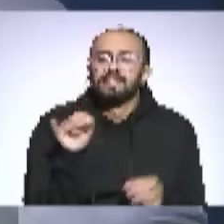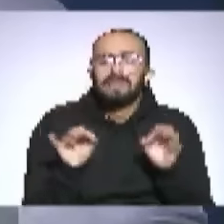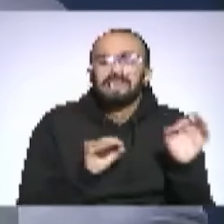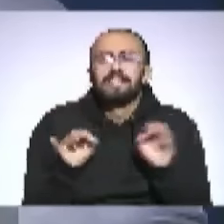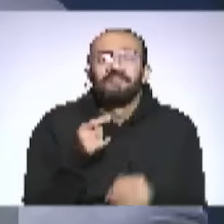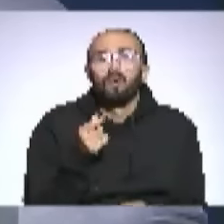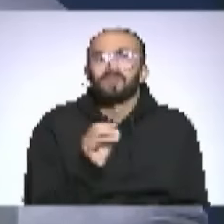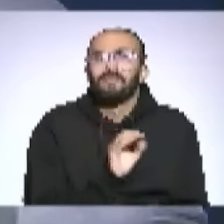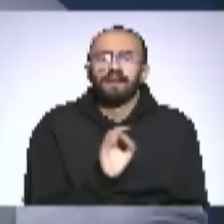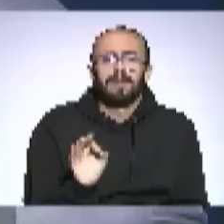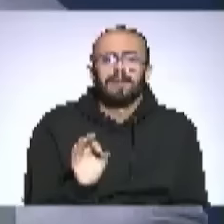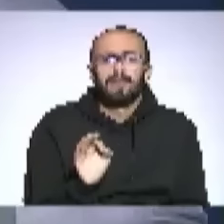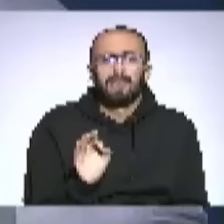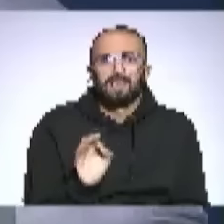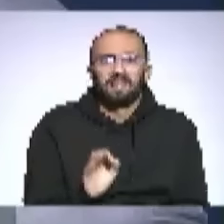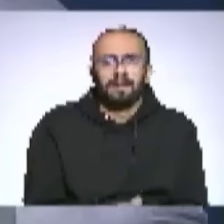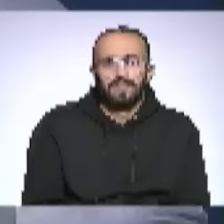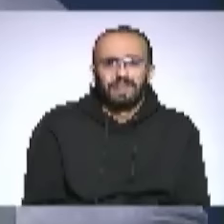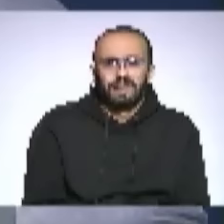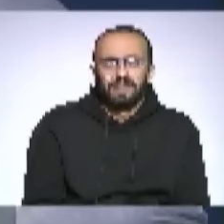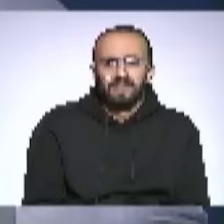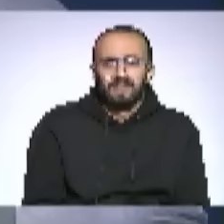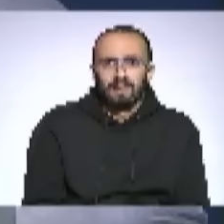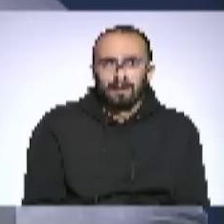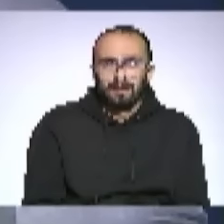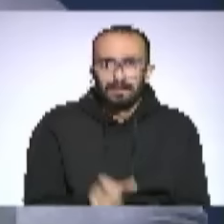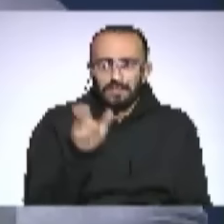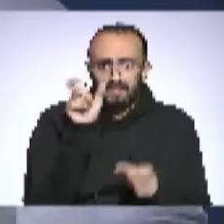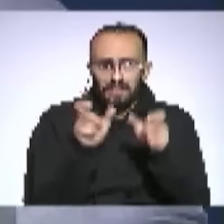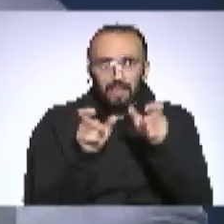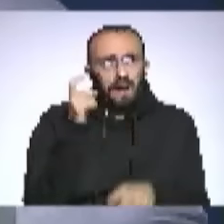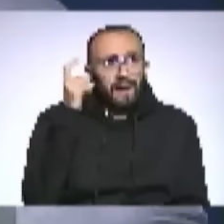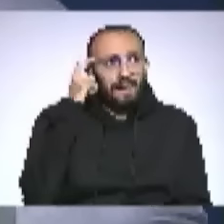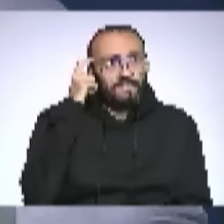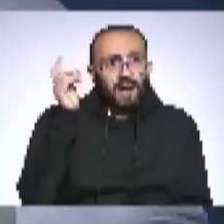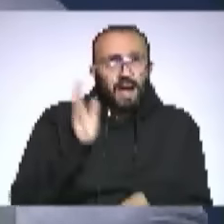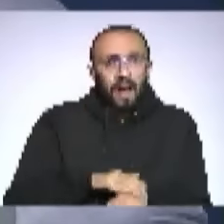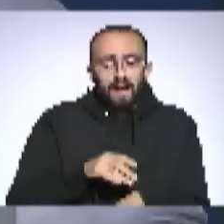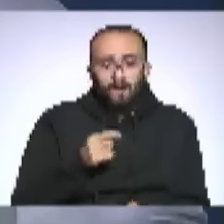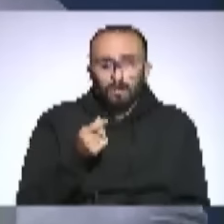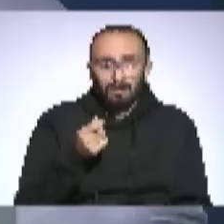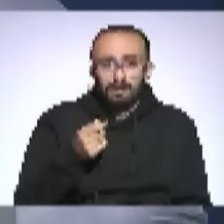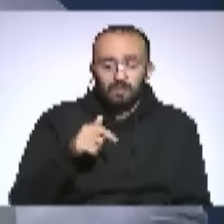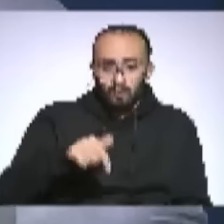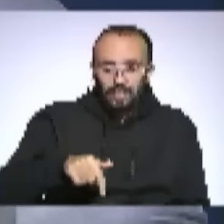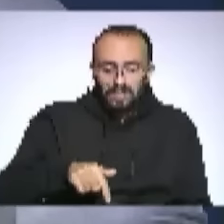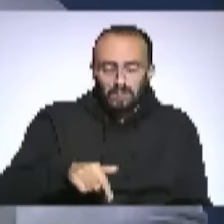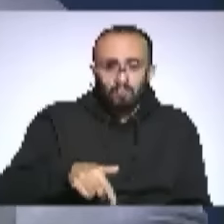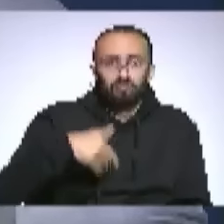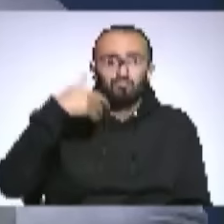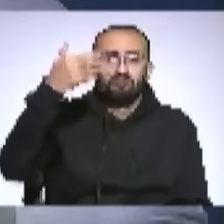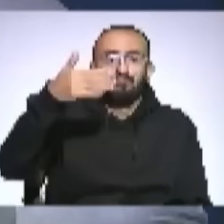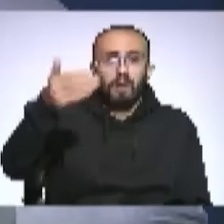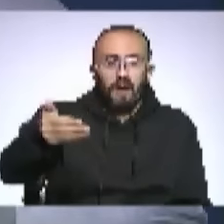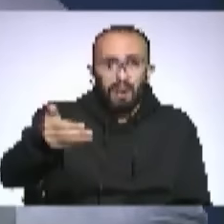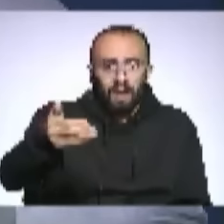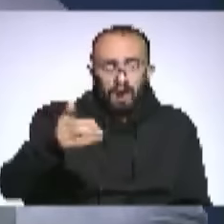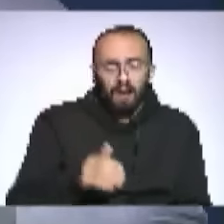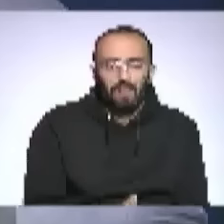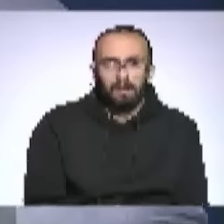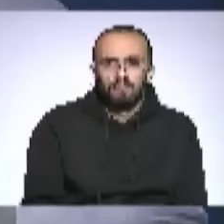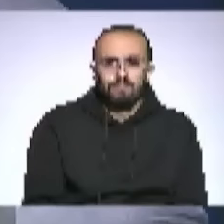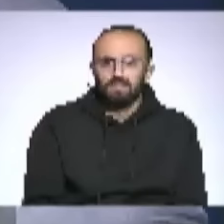المالي الواحد دايما بيحط حسابات الحاضر حقيق والمستقبل الواقع والمخاطر اللي قد